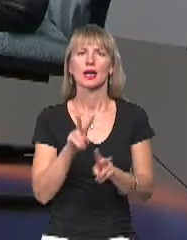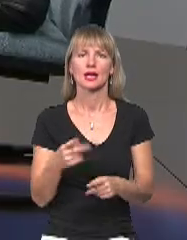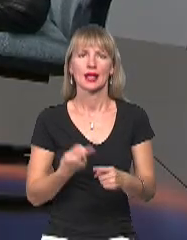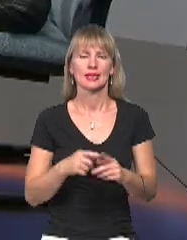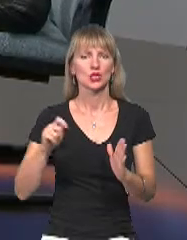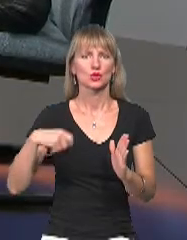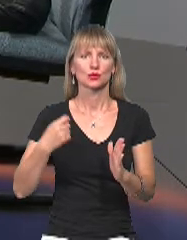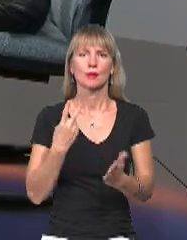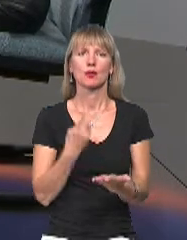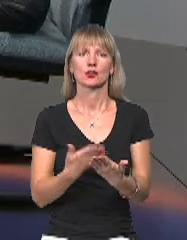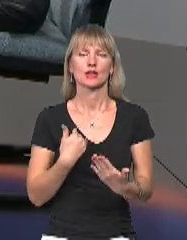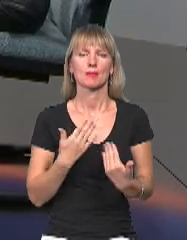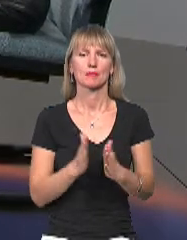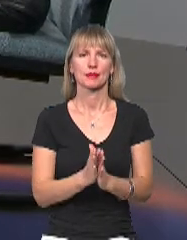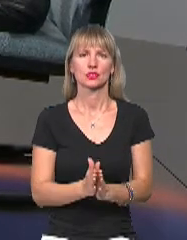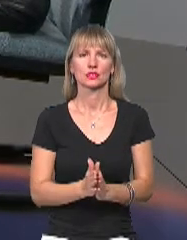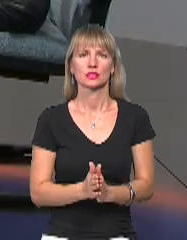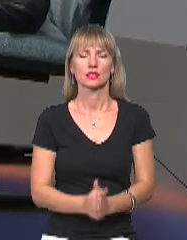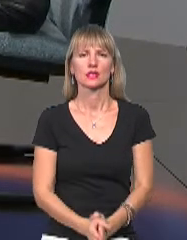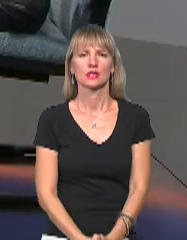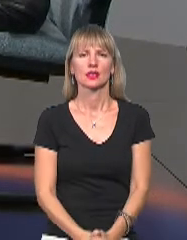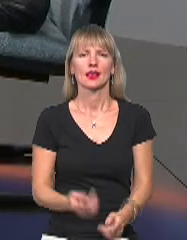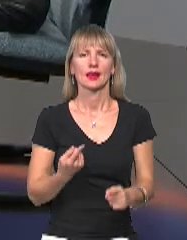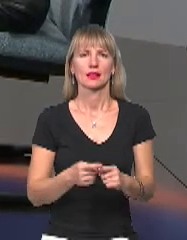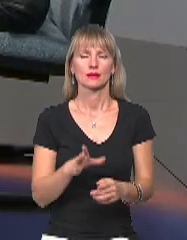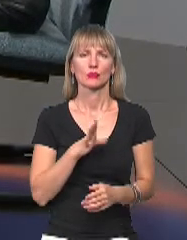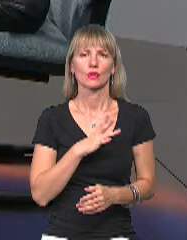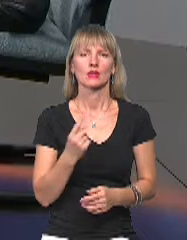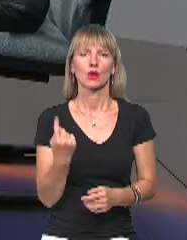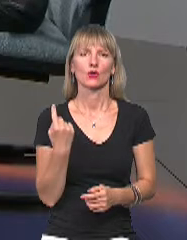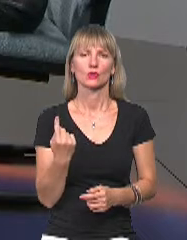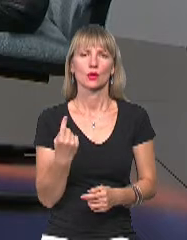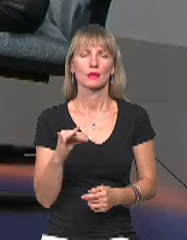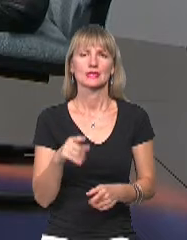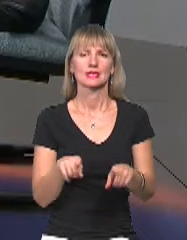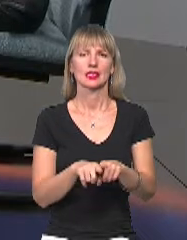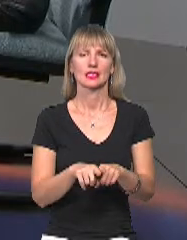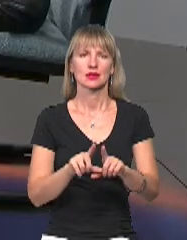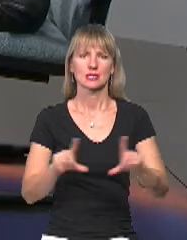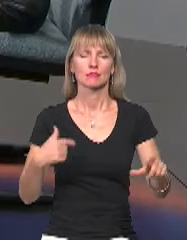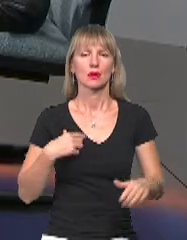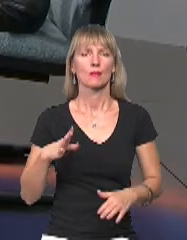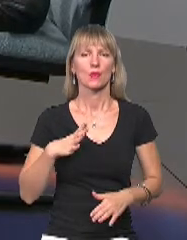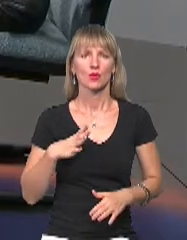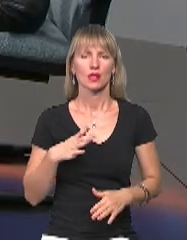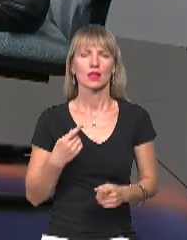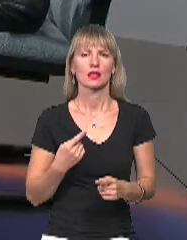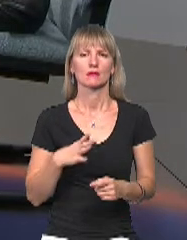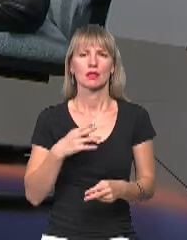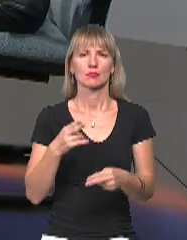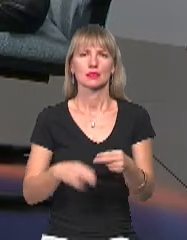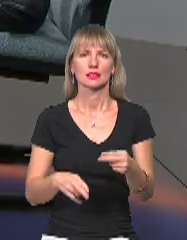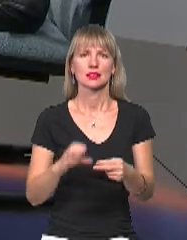цей сюжет. Покажіть нам, будь ласка, це відбулося на одному з таких заходів, ми побували, і це відбулося